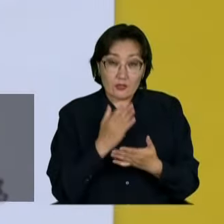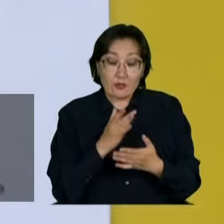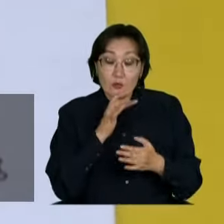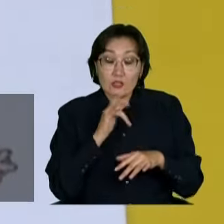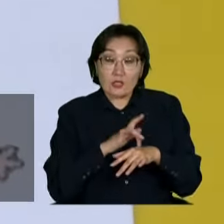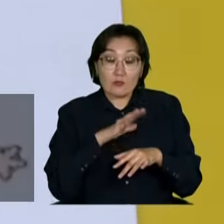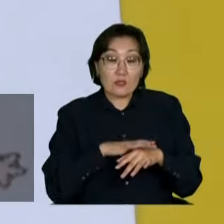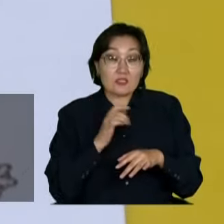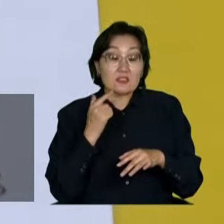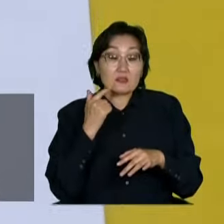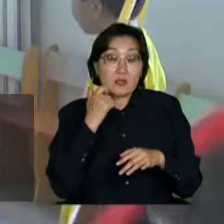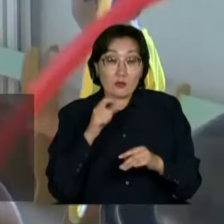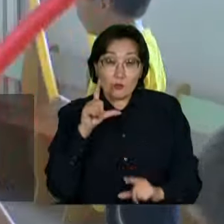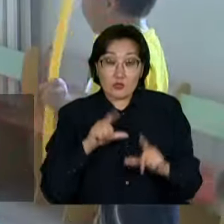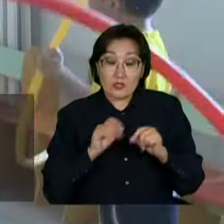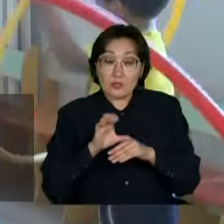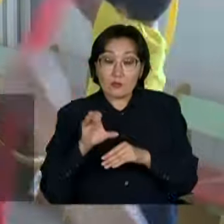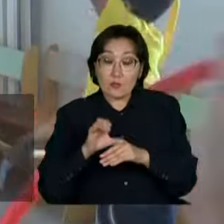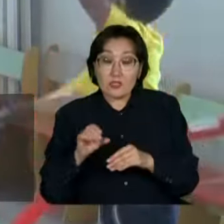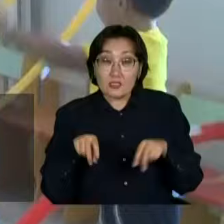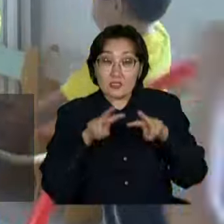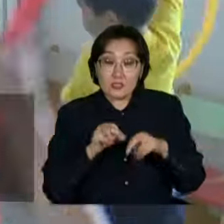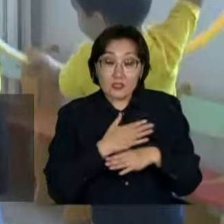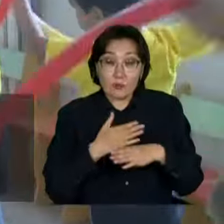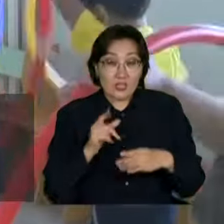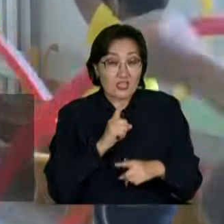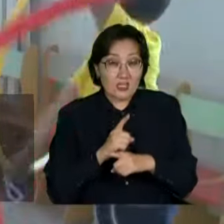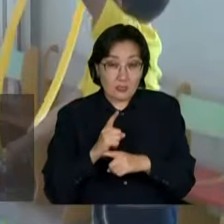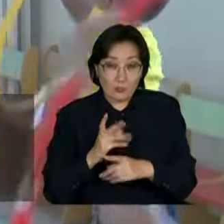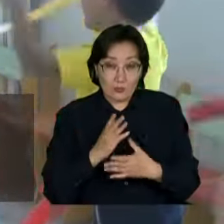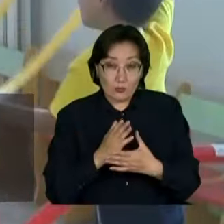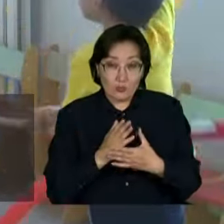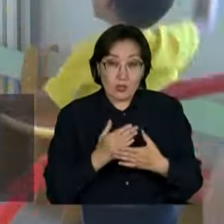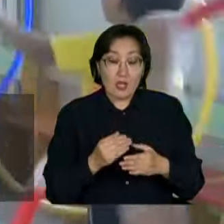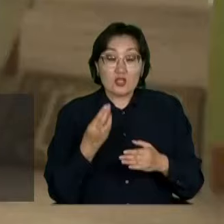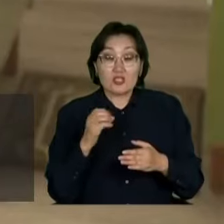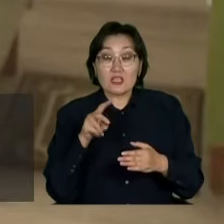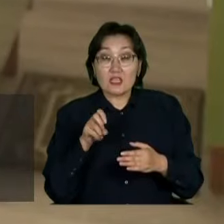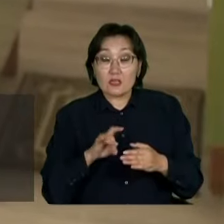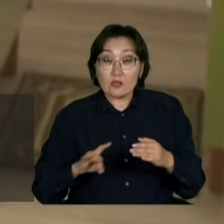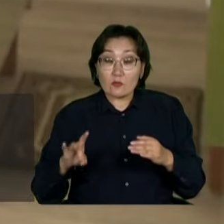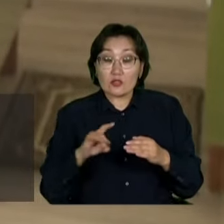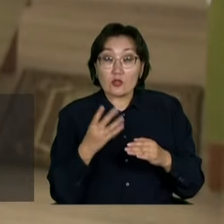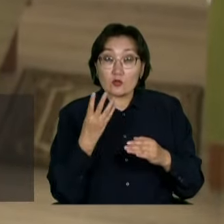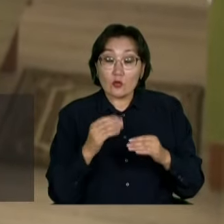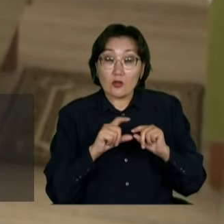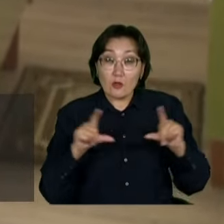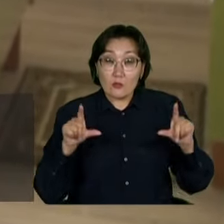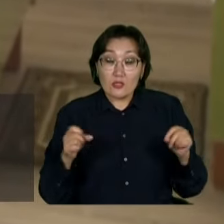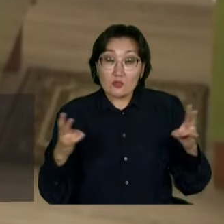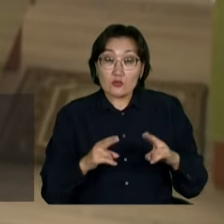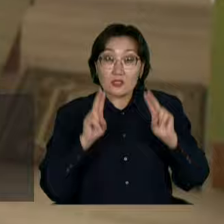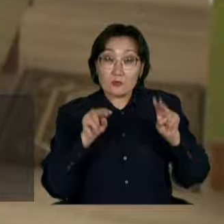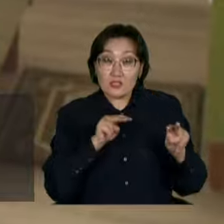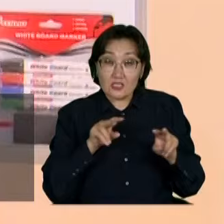өткен кондитерлік және сүт өнімдеріне тексерістен кейін тыйым салынып отыр. Сондай-ақ Шиелі ауданында 4 мекеме тиісті талаптарды